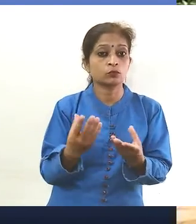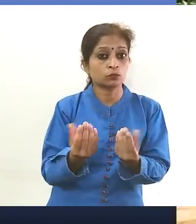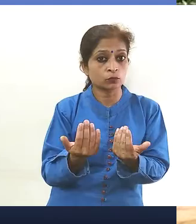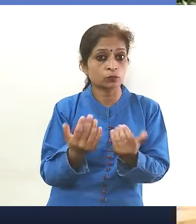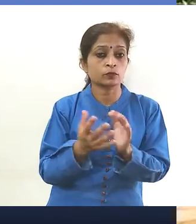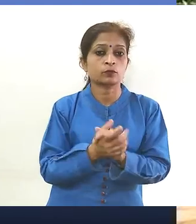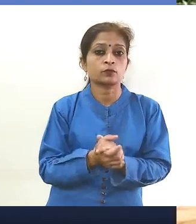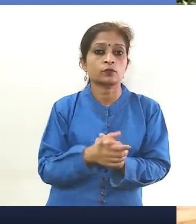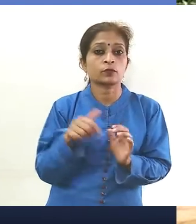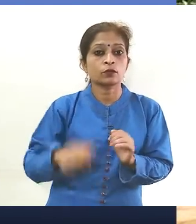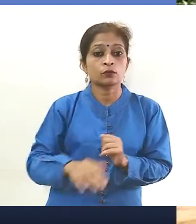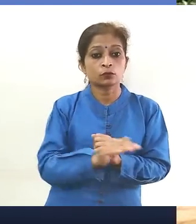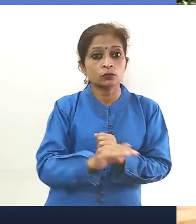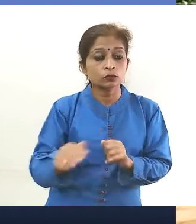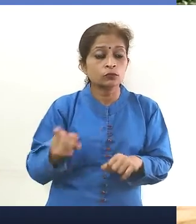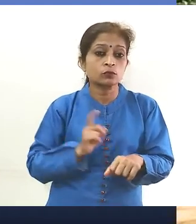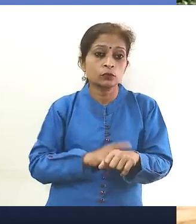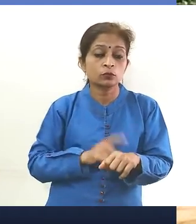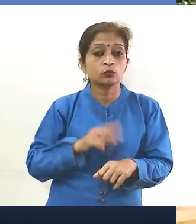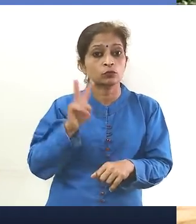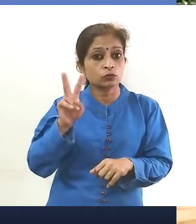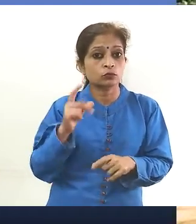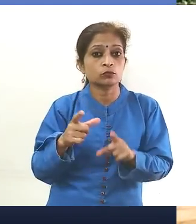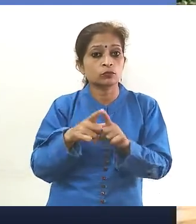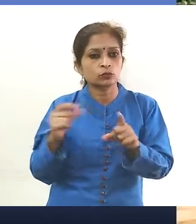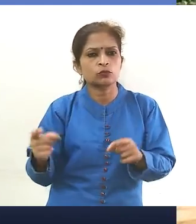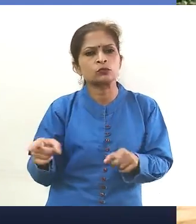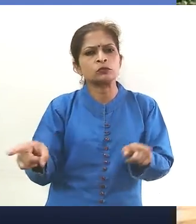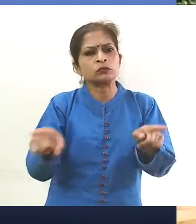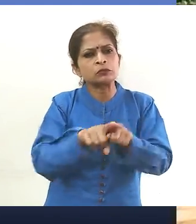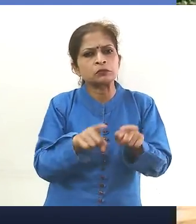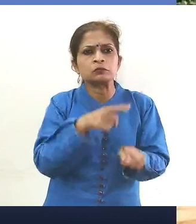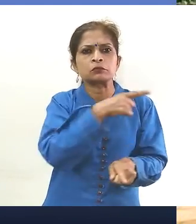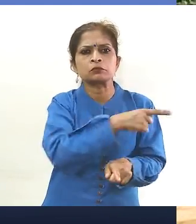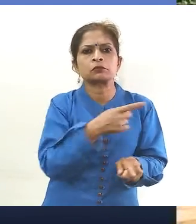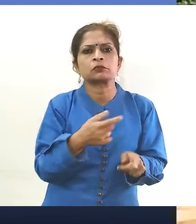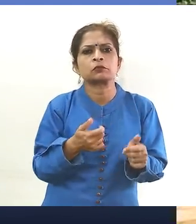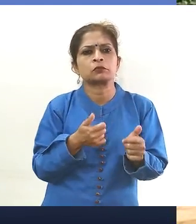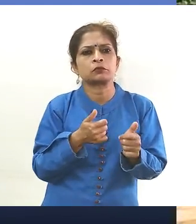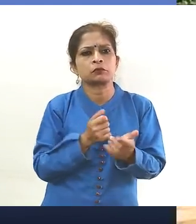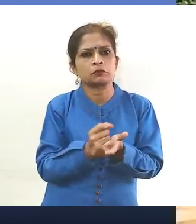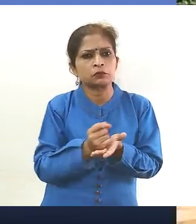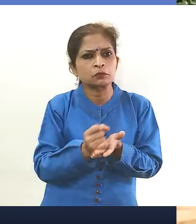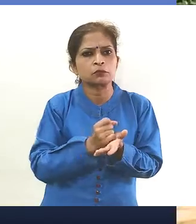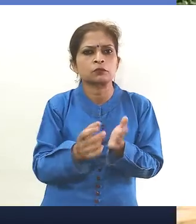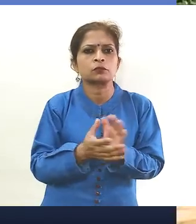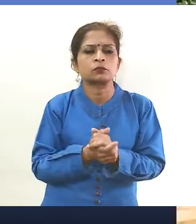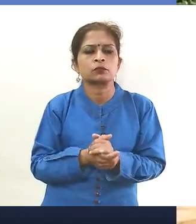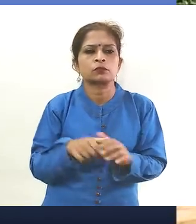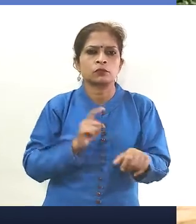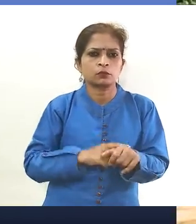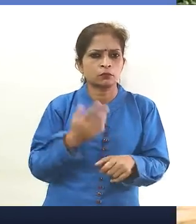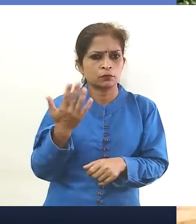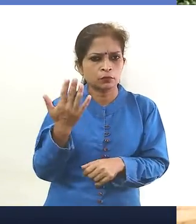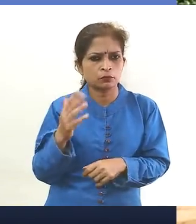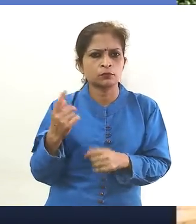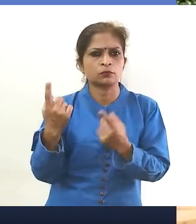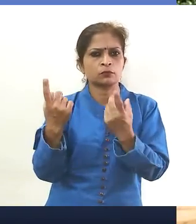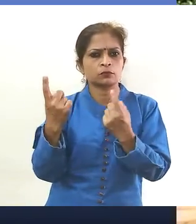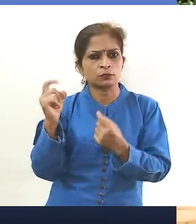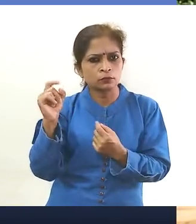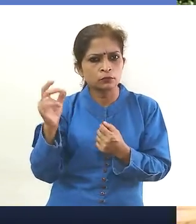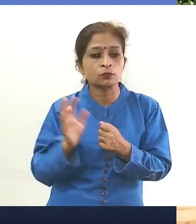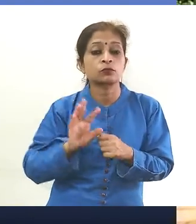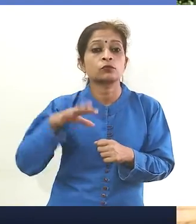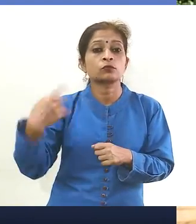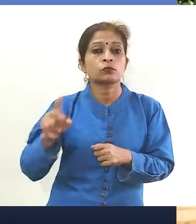करा देते हैं, ऐसे क्लॉक वाइज, एंटी क्लॉक वाइज, इस तरह से ये अभ्यास हुआ। पैर से बड़ा शून्य बनाना, पहले 5-10 बार, फिर